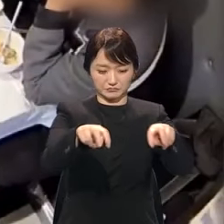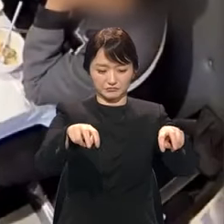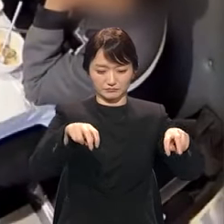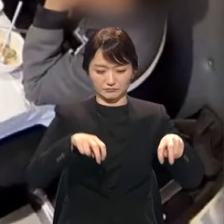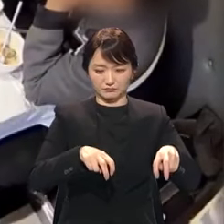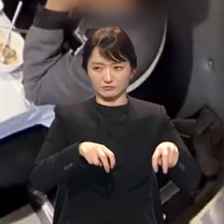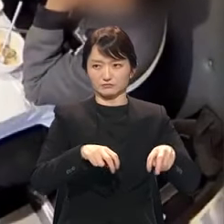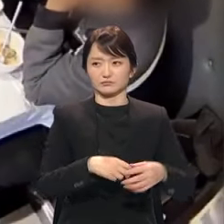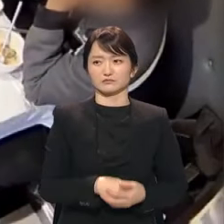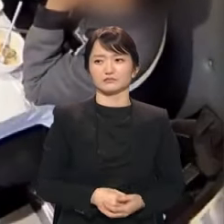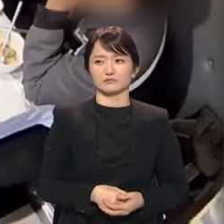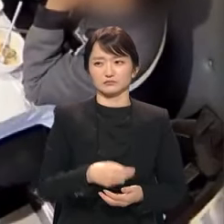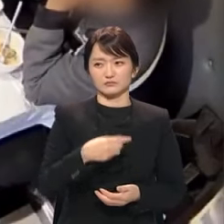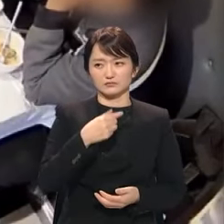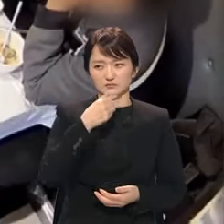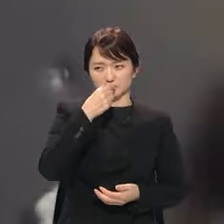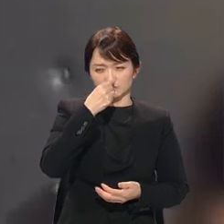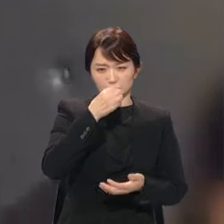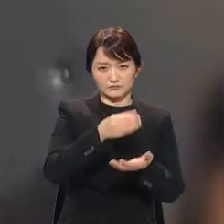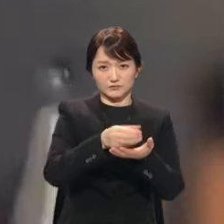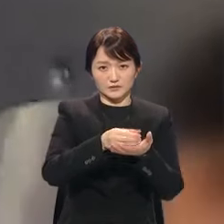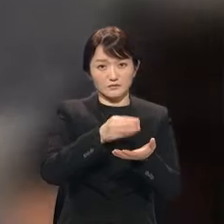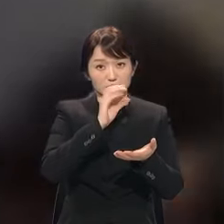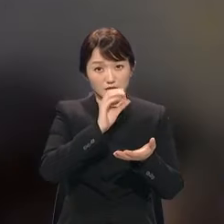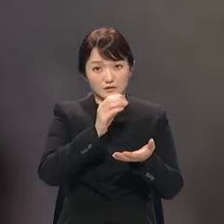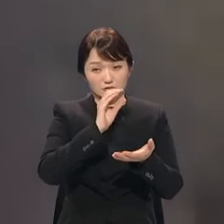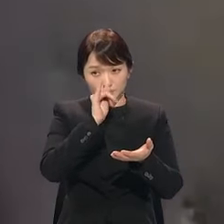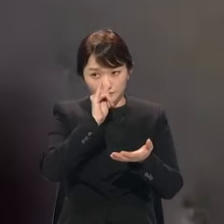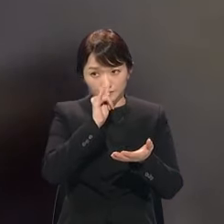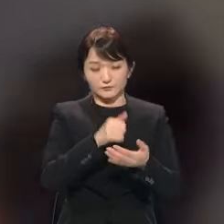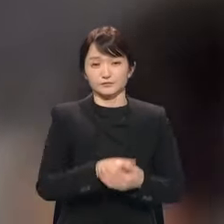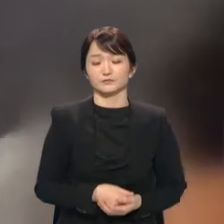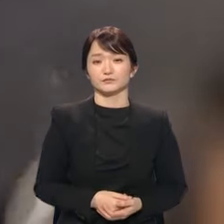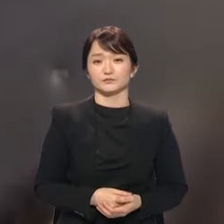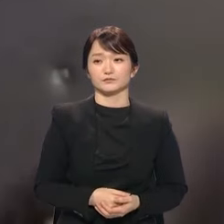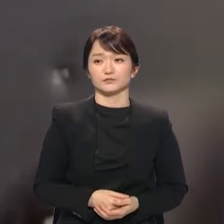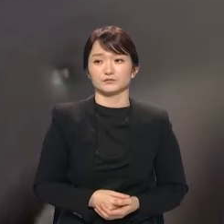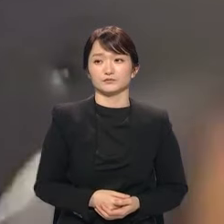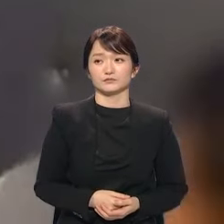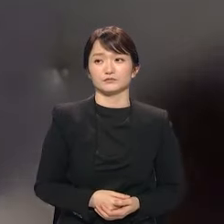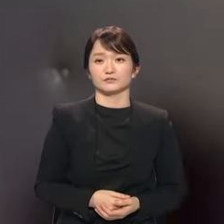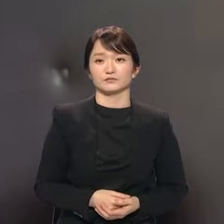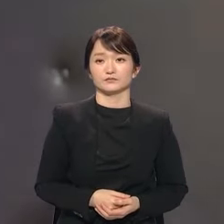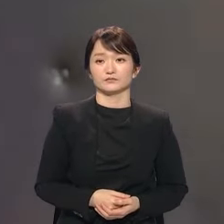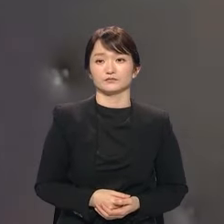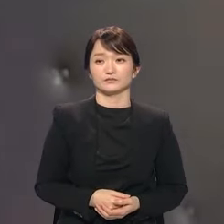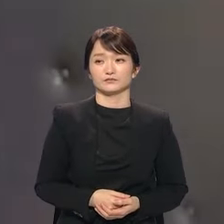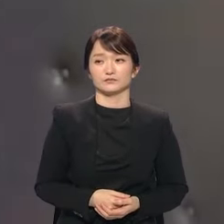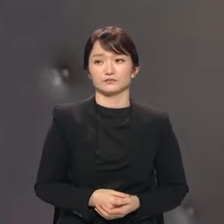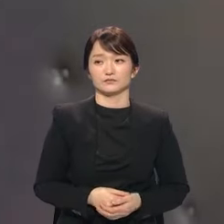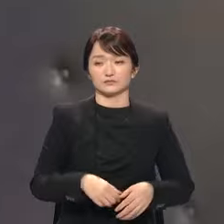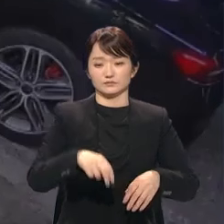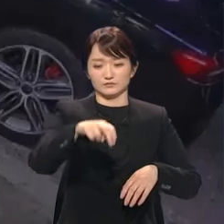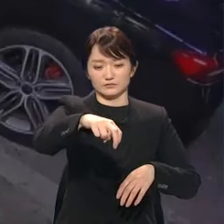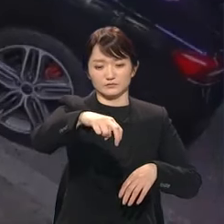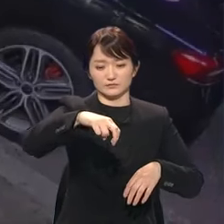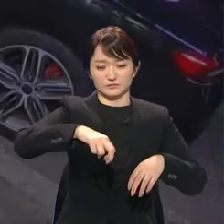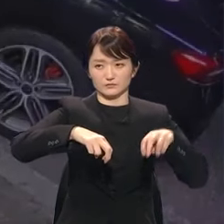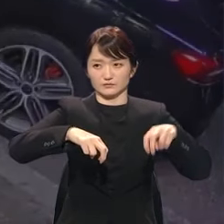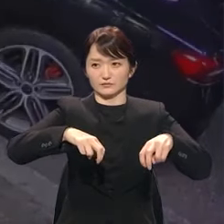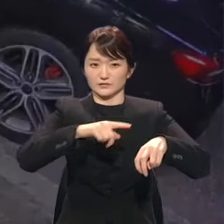아주 그냥 부어라 마셔라 잘 냠냠짭짭하고 있어요. 잠시 후에 이제 바깥쪽 남성이 먼저 기립했습니다.